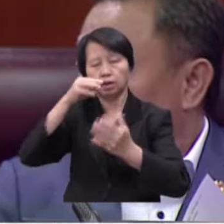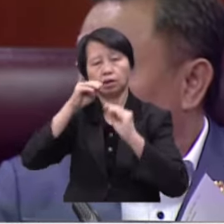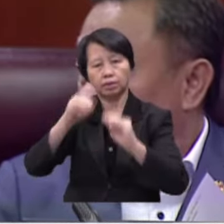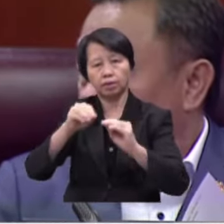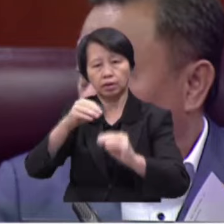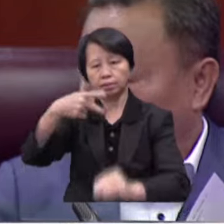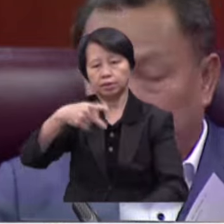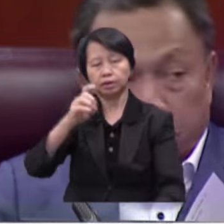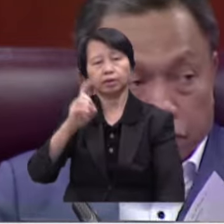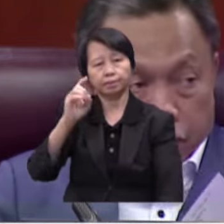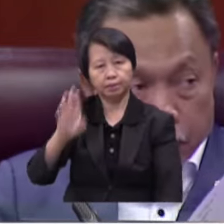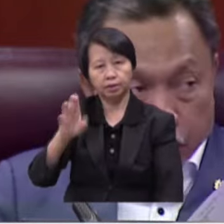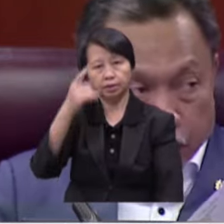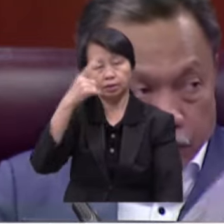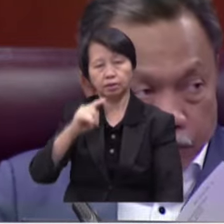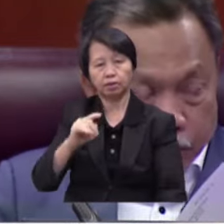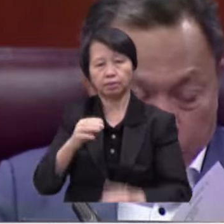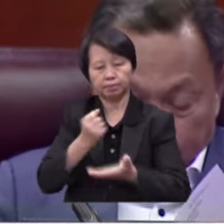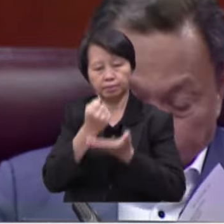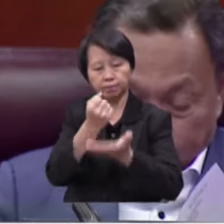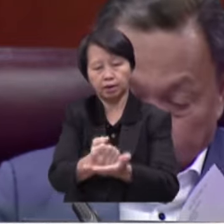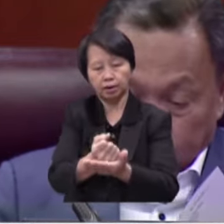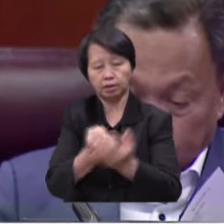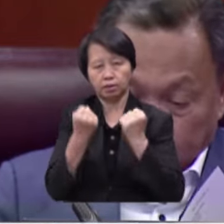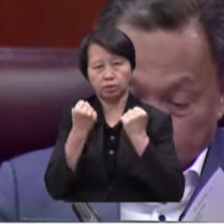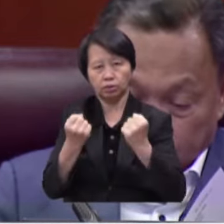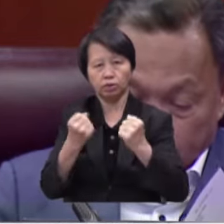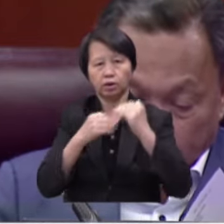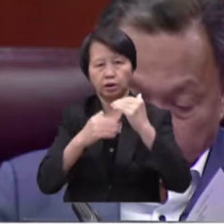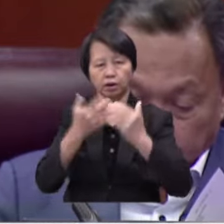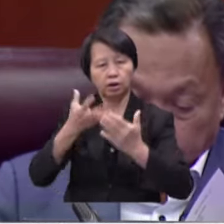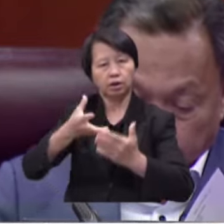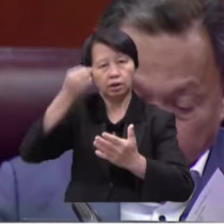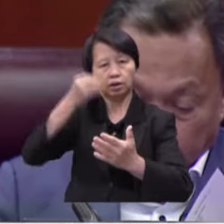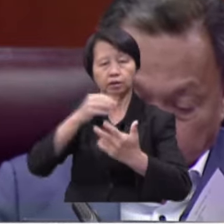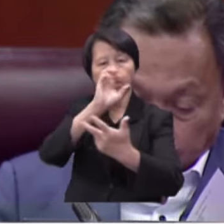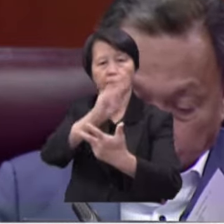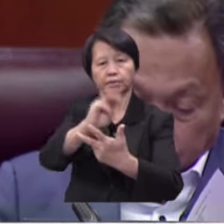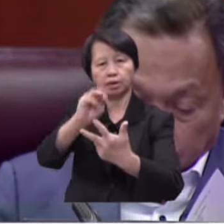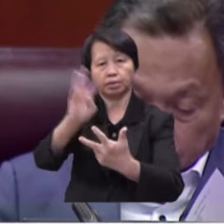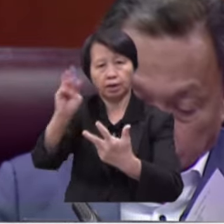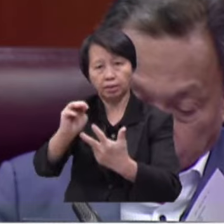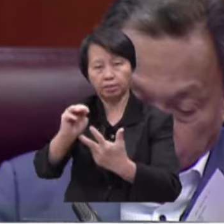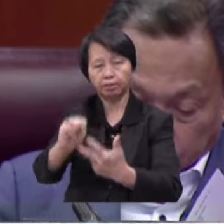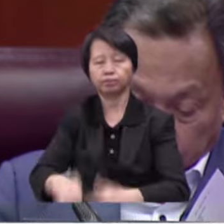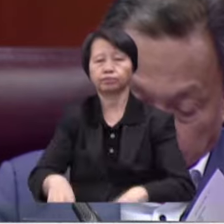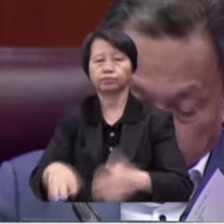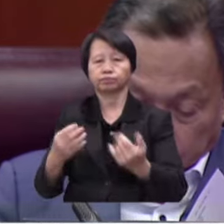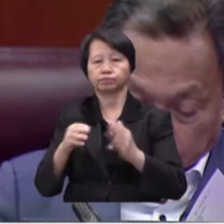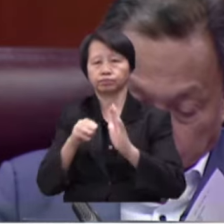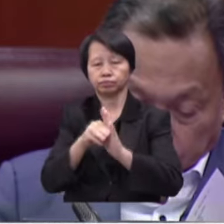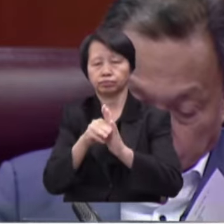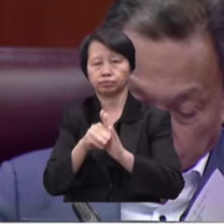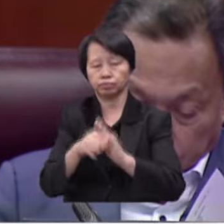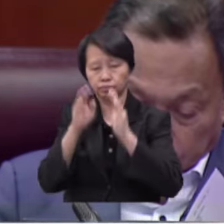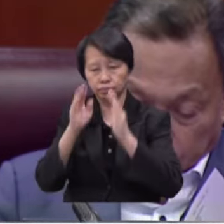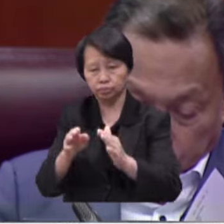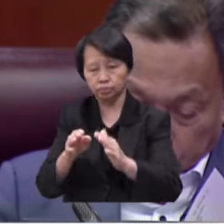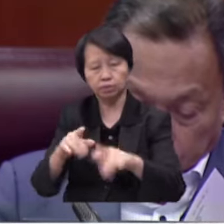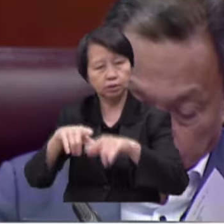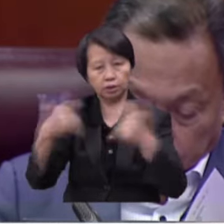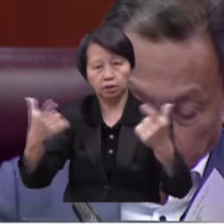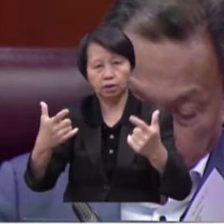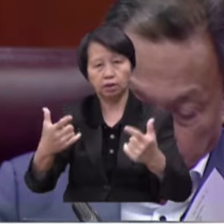PDP yang menyuluh untuk membantu memantapkan tahap penguasaan 3M maju latihan intervensi ber-fuckers dan